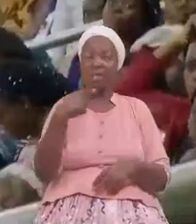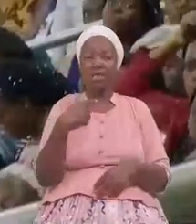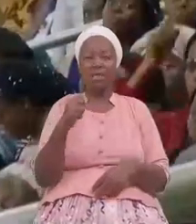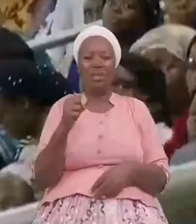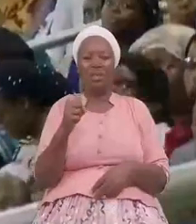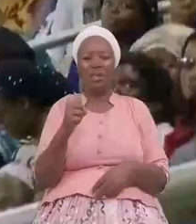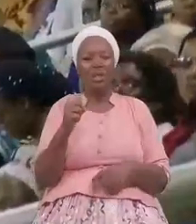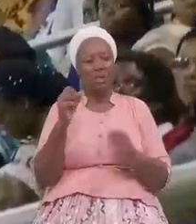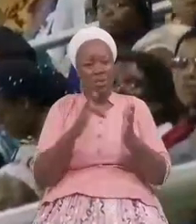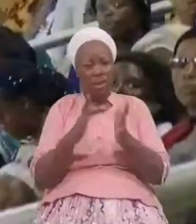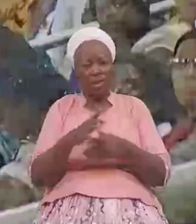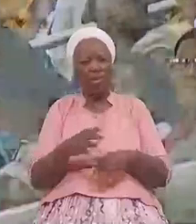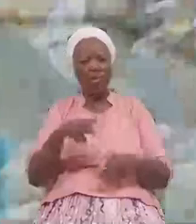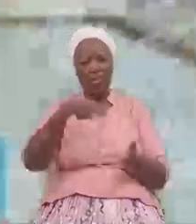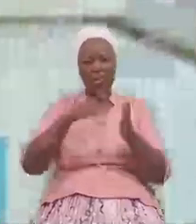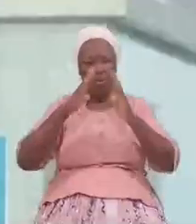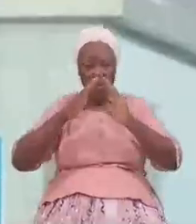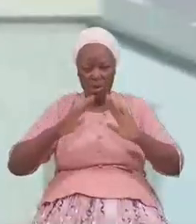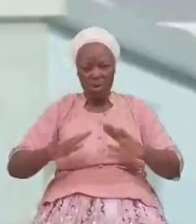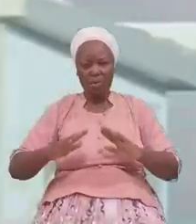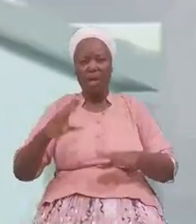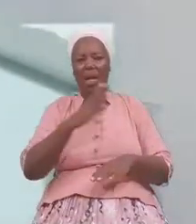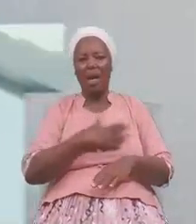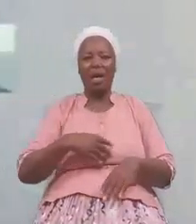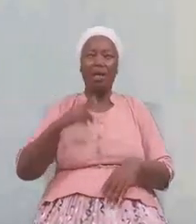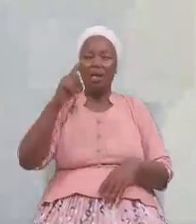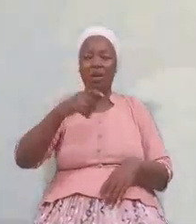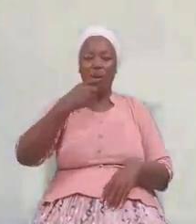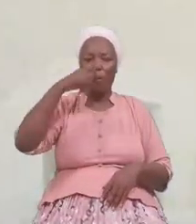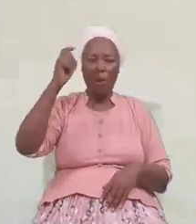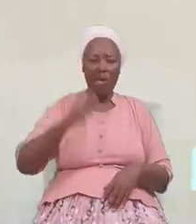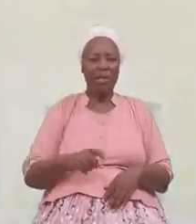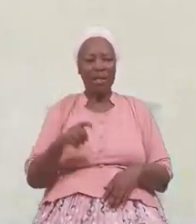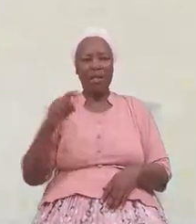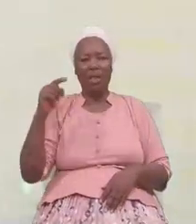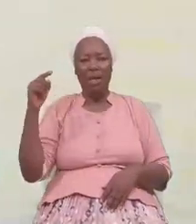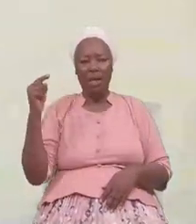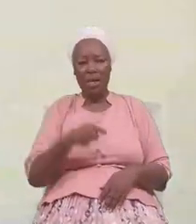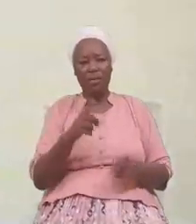Jésus s'éleva et il demanda qu'on l'appelle.